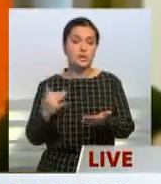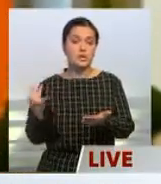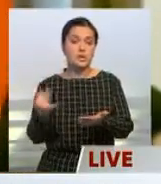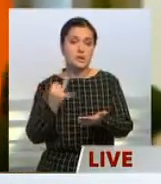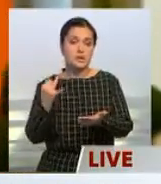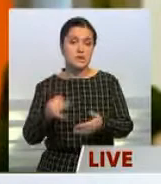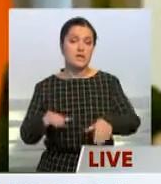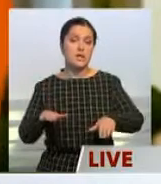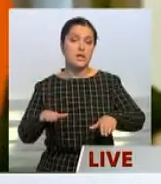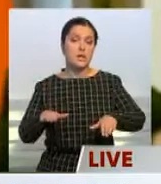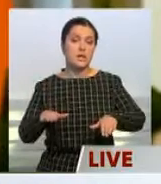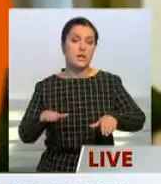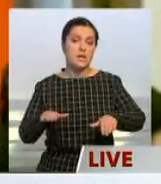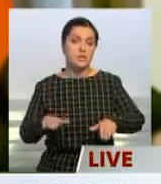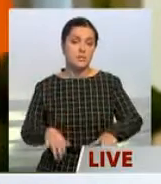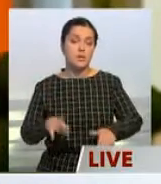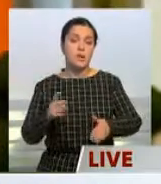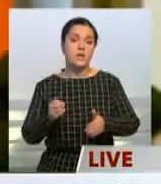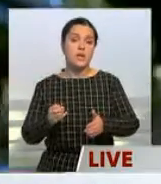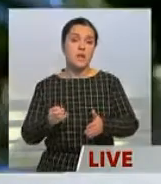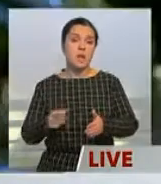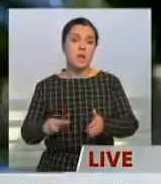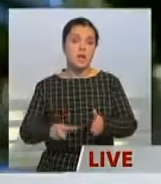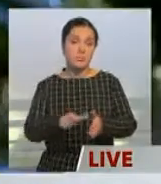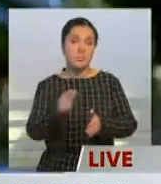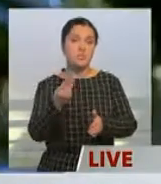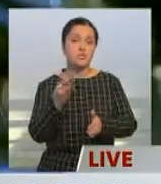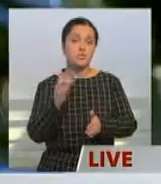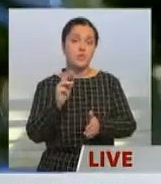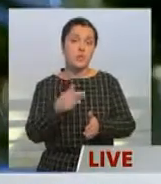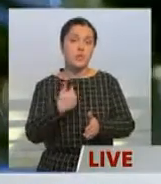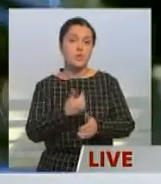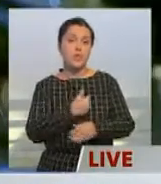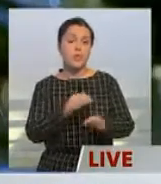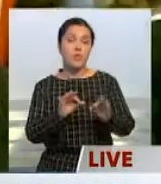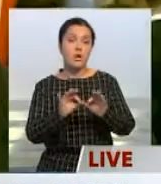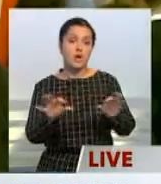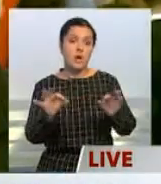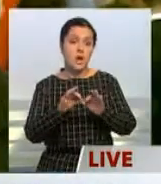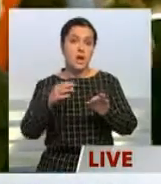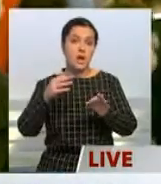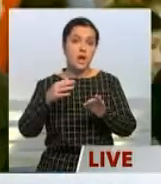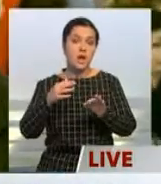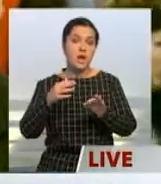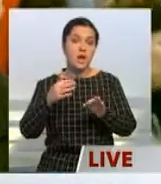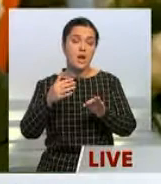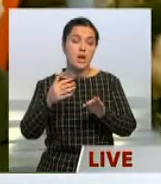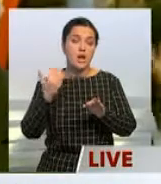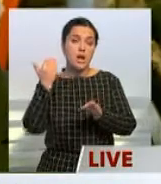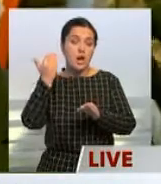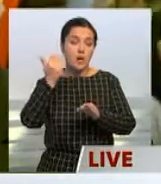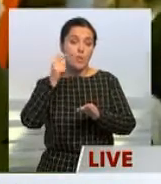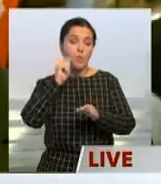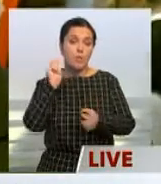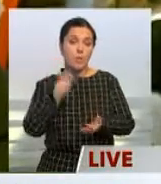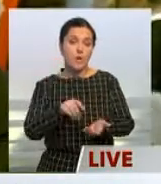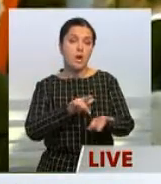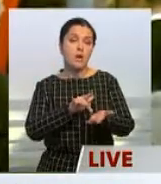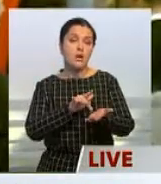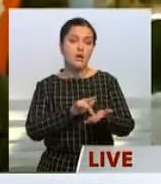интересных местах на пути, на шелковом пути. Мы хотели бы связать операторов Украины и